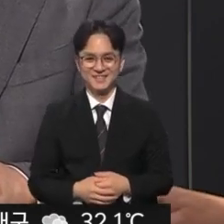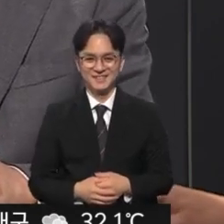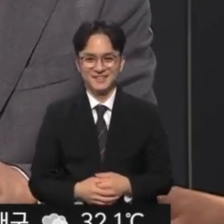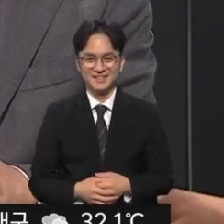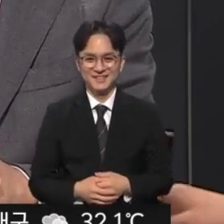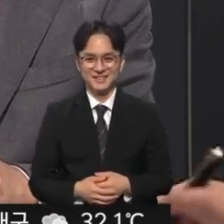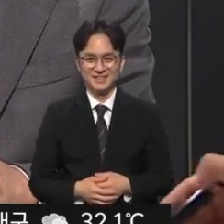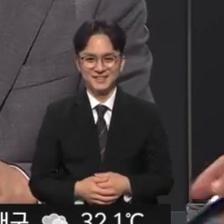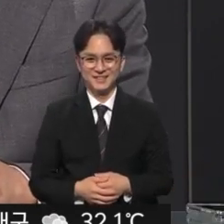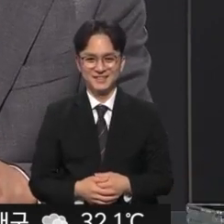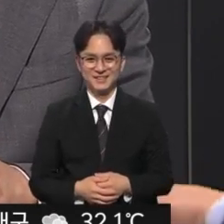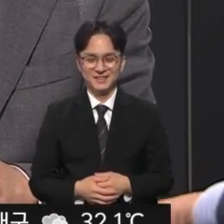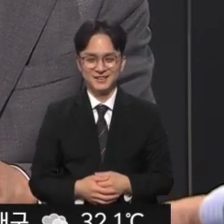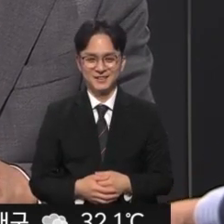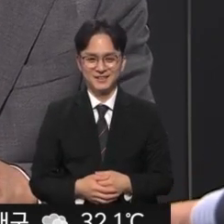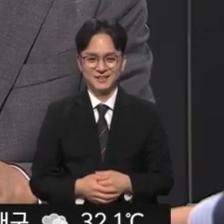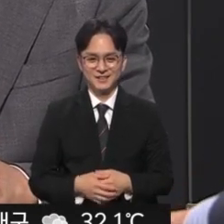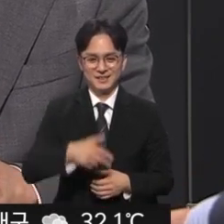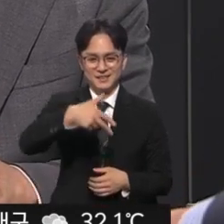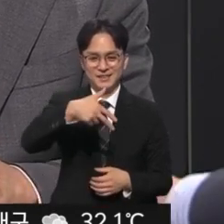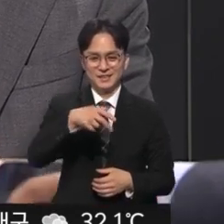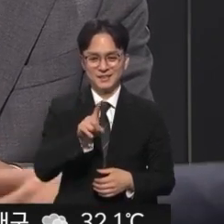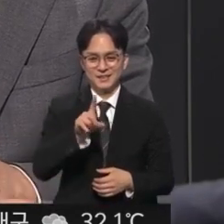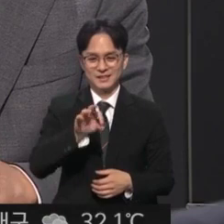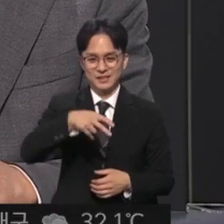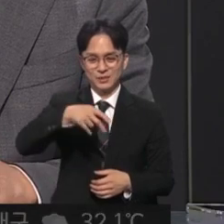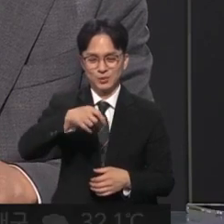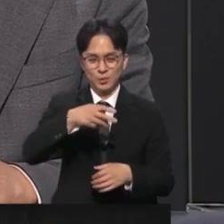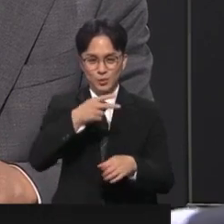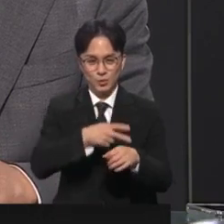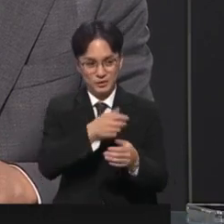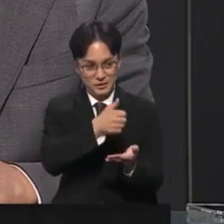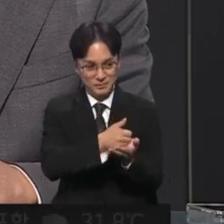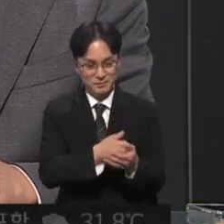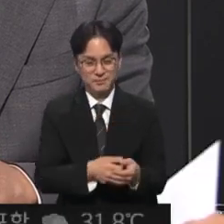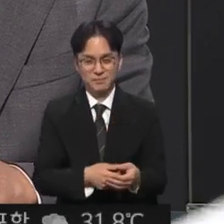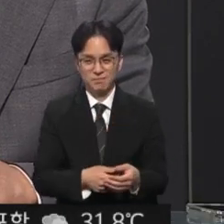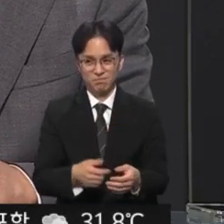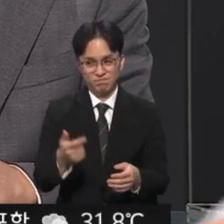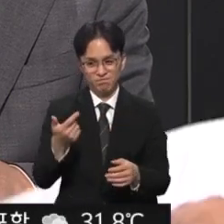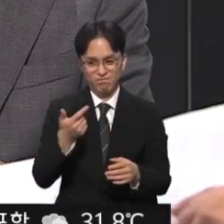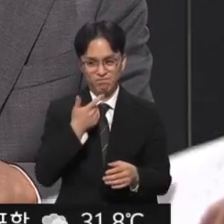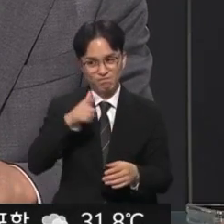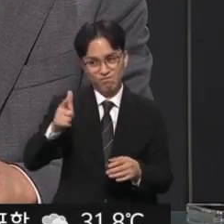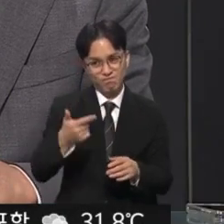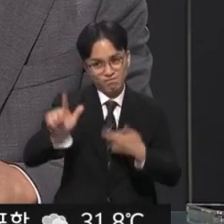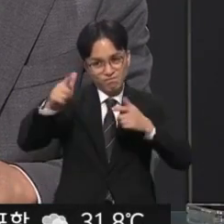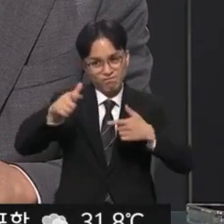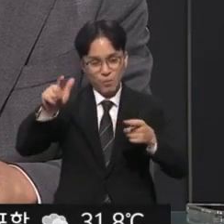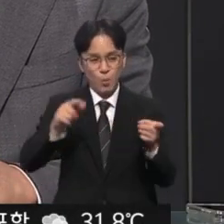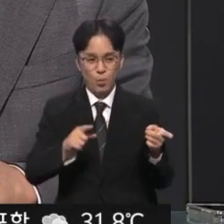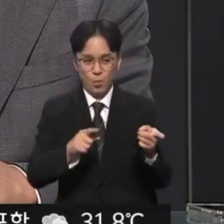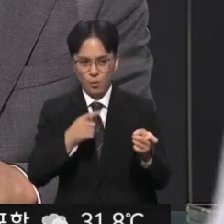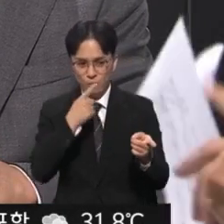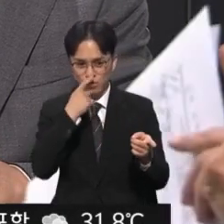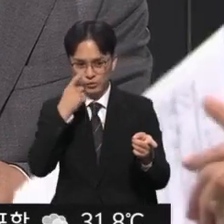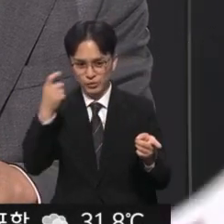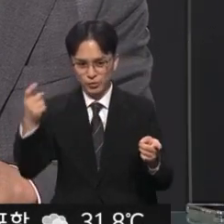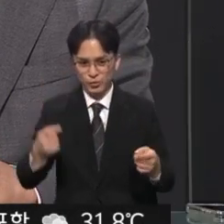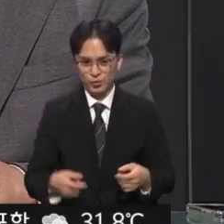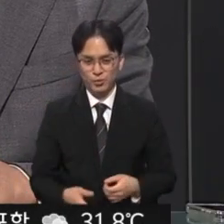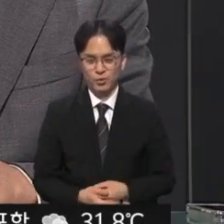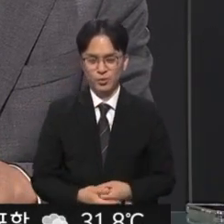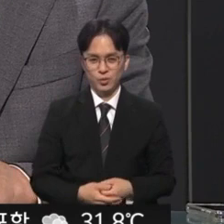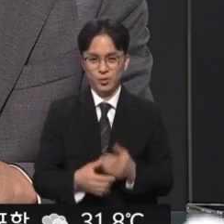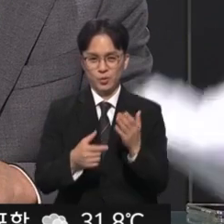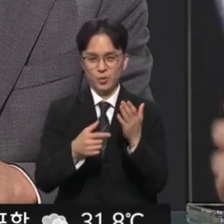예. 장성철 교수님은 아닌 건 아니다라고 말씀하시는 모습이 멋집니다. 그럼요. 라고 얘기하십니다. 일단